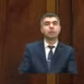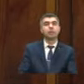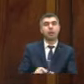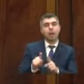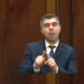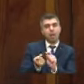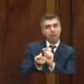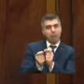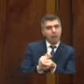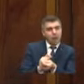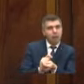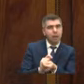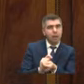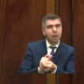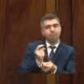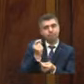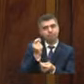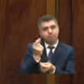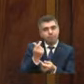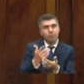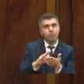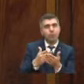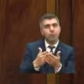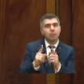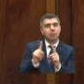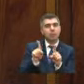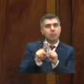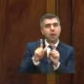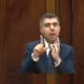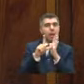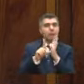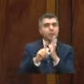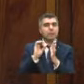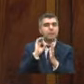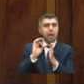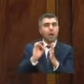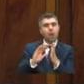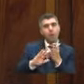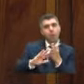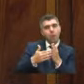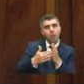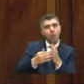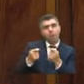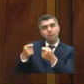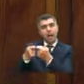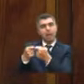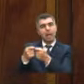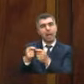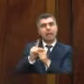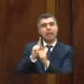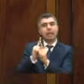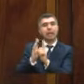ونغيروا شويه النظام الهيئه نظام الحكامه ديالها بالمقارنه مع عدد